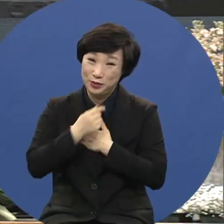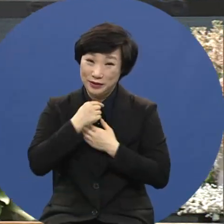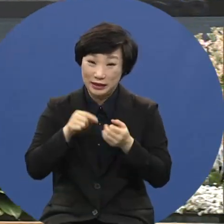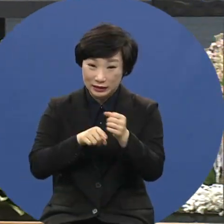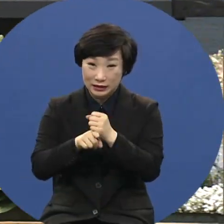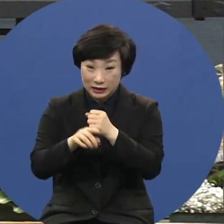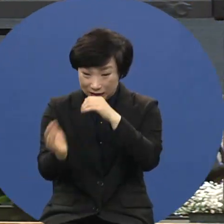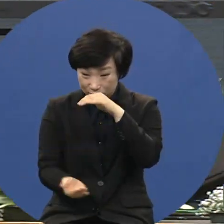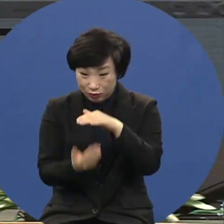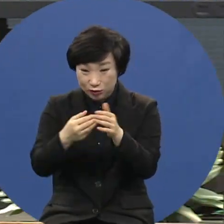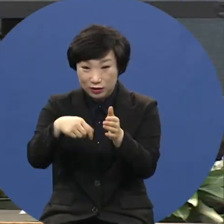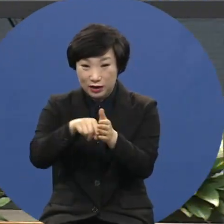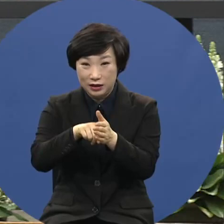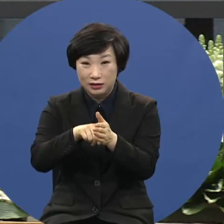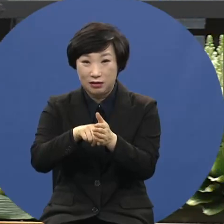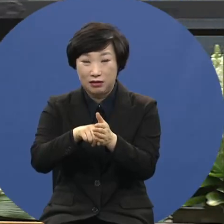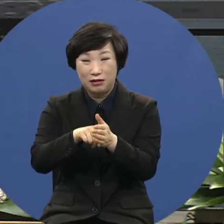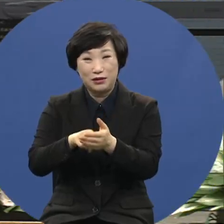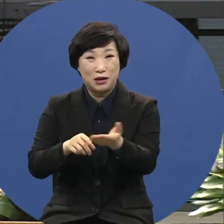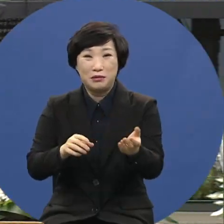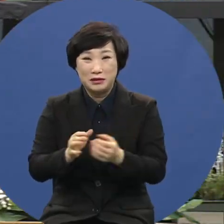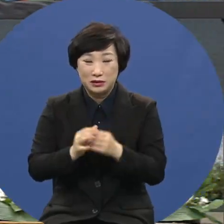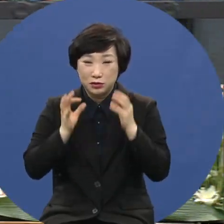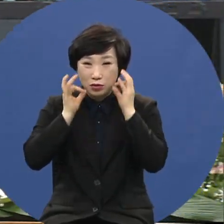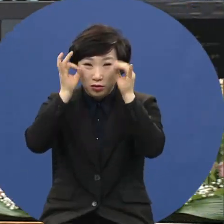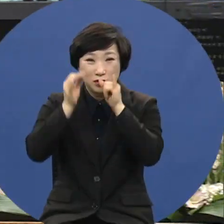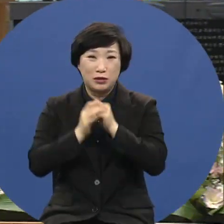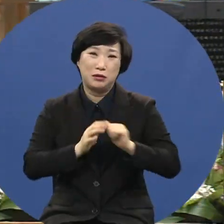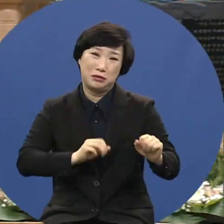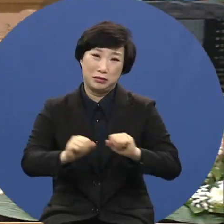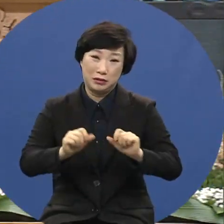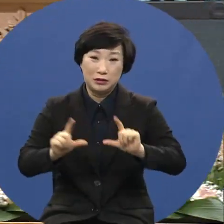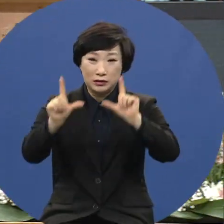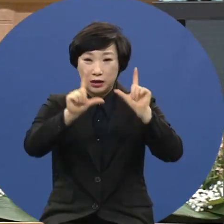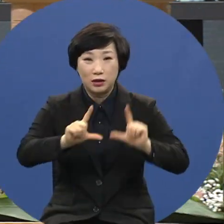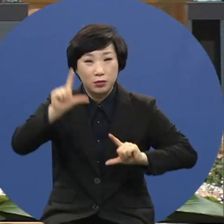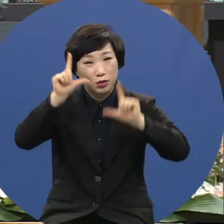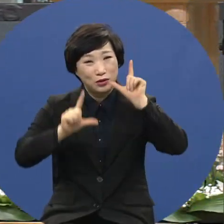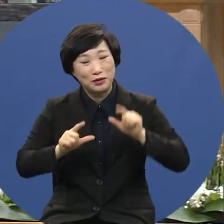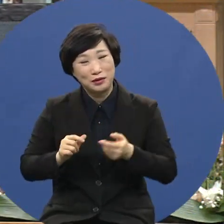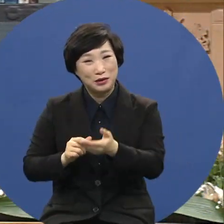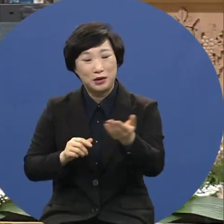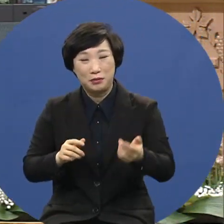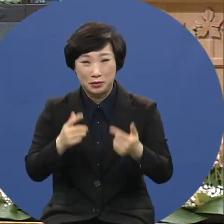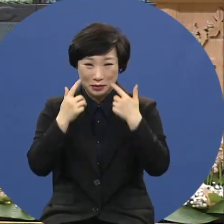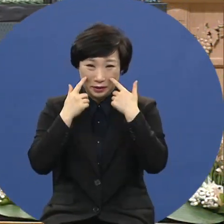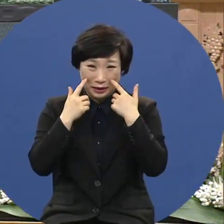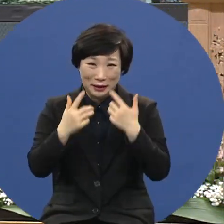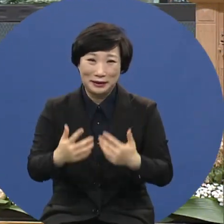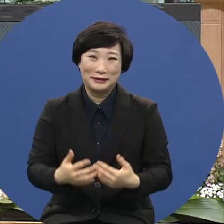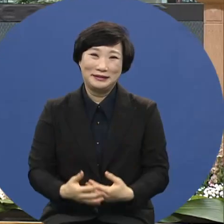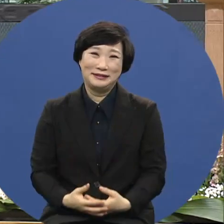뜻을 이루고자 몸부림을쳐 치며 사는 모습이 환히